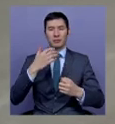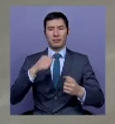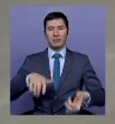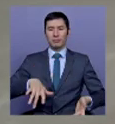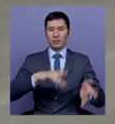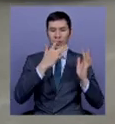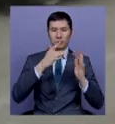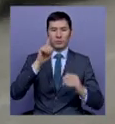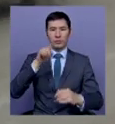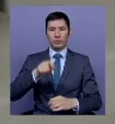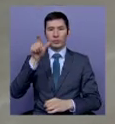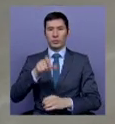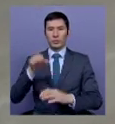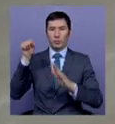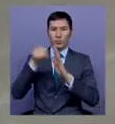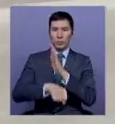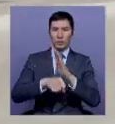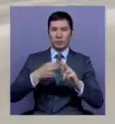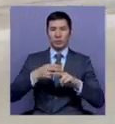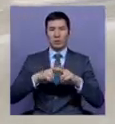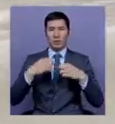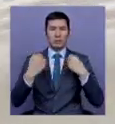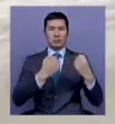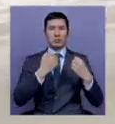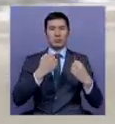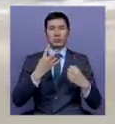тіпті адам өлімі сынды жағдайлар да орын алған.